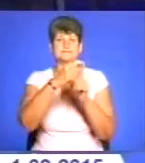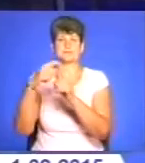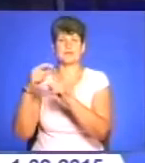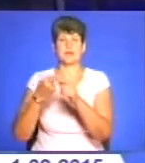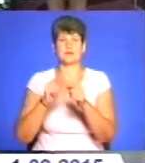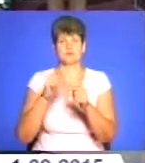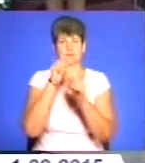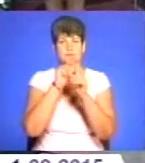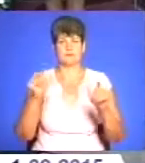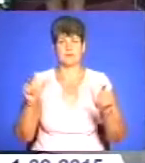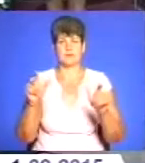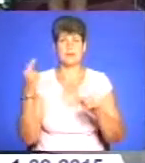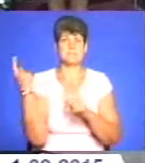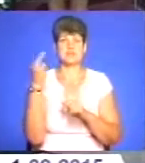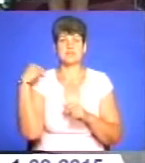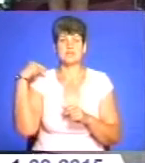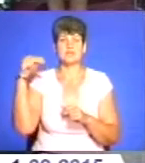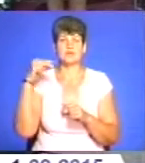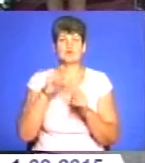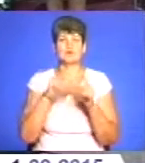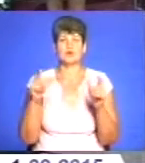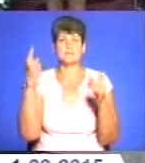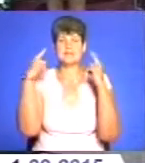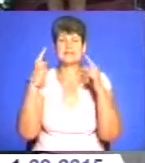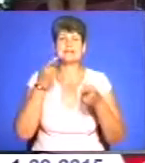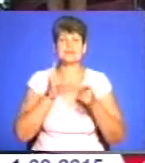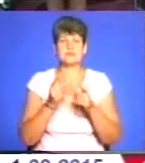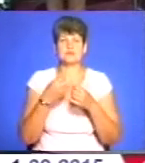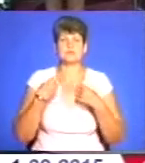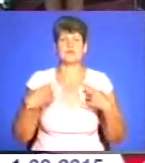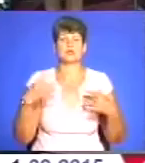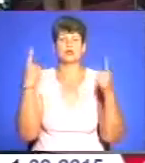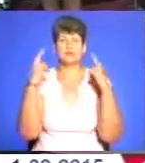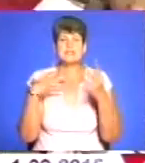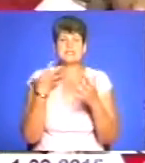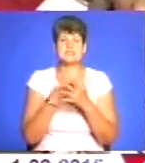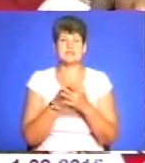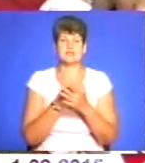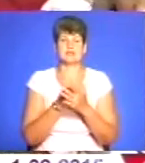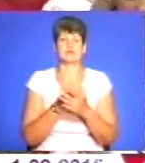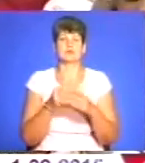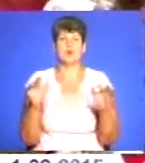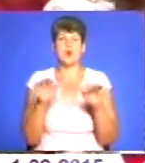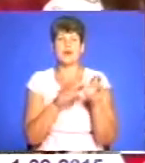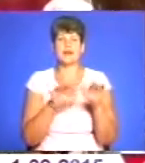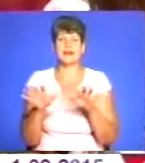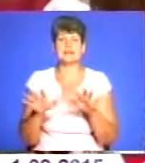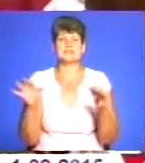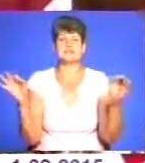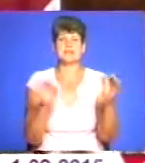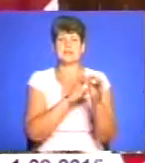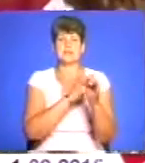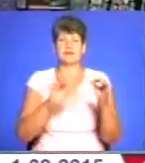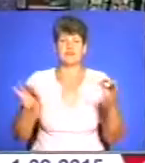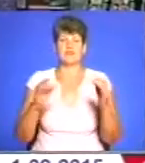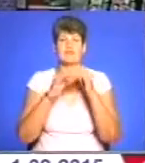закладу. Перший дзвоник в школі мистецтв – дійсно свято творчості. Свій духовий оркестр, власний ансамбль скрипалів,